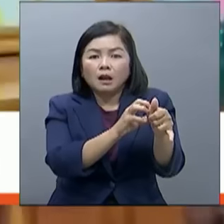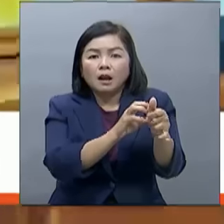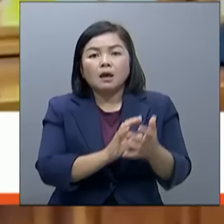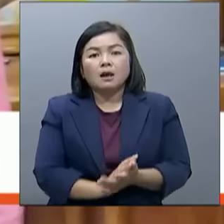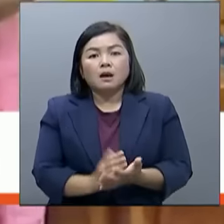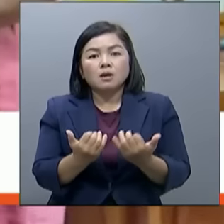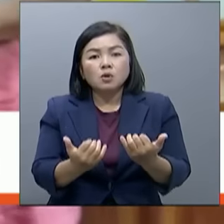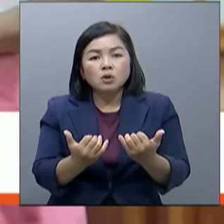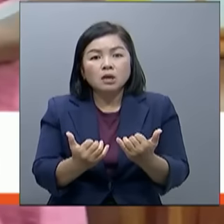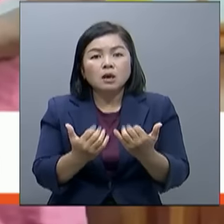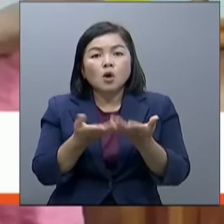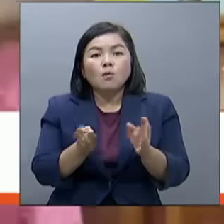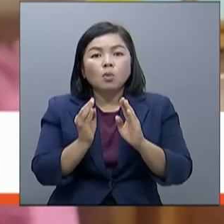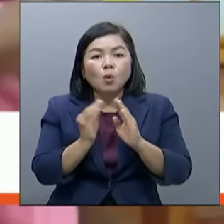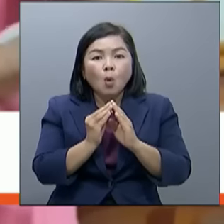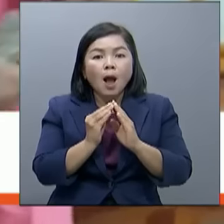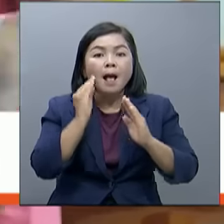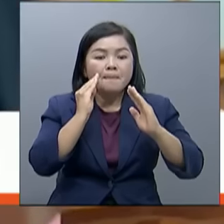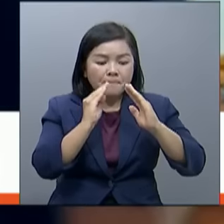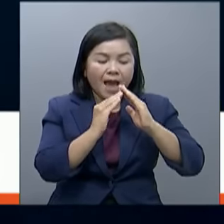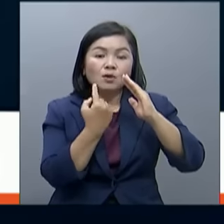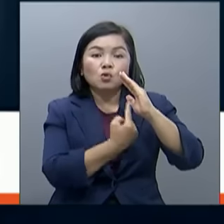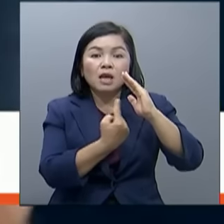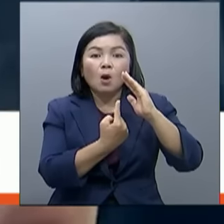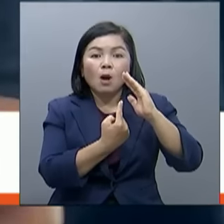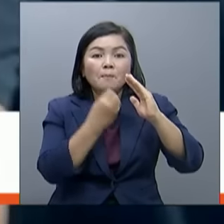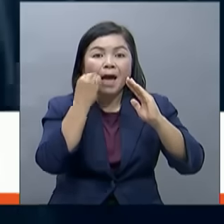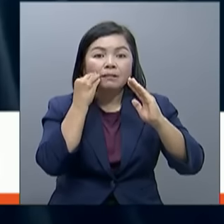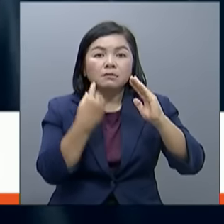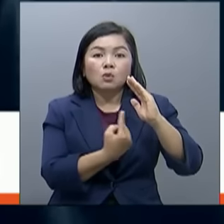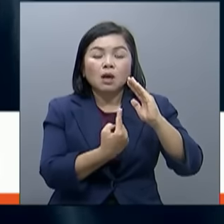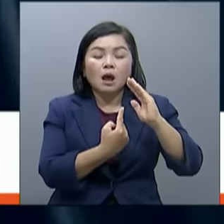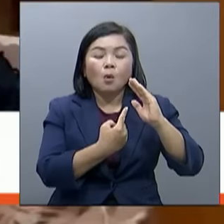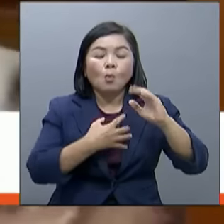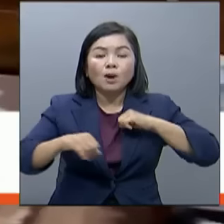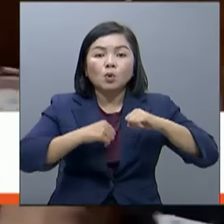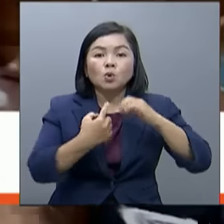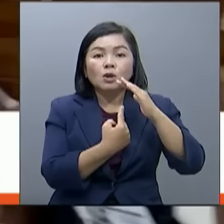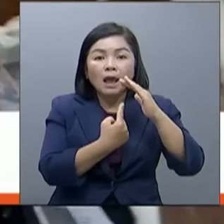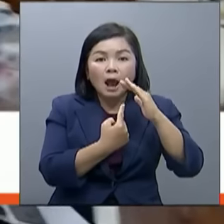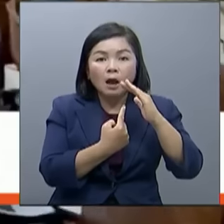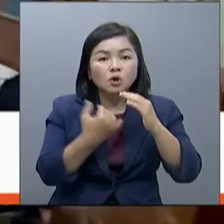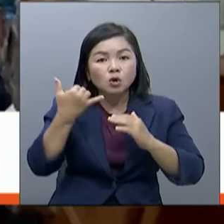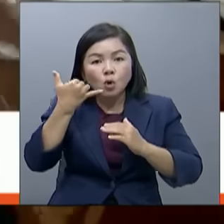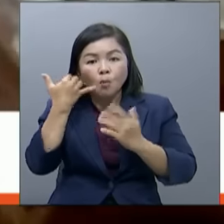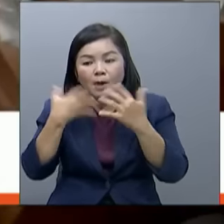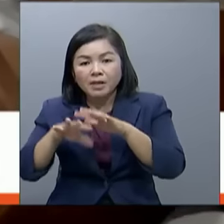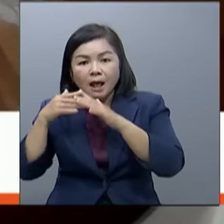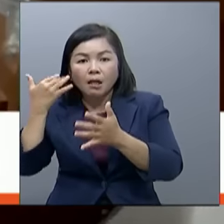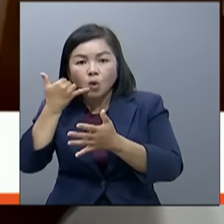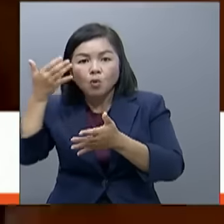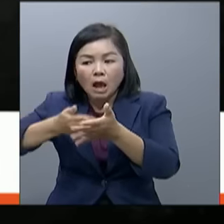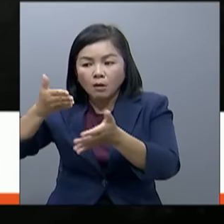เหตุไม่มีใครอยู่บ้านค่ะมาทราบทีหลังเพราะว่าโทรทัศน์แล้วแล้วก็พยายามติดต่อโทรศัพท์กับน้องชายนะคะแต่ว่าติดต่อไม่